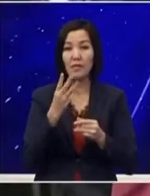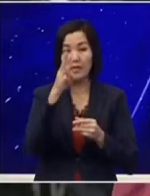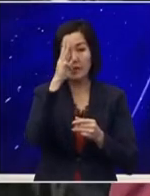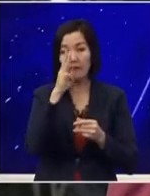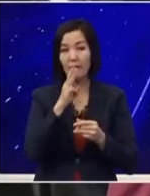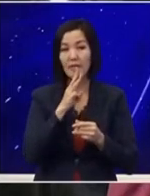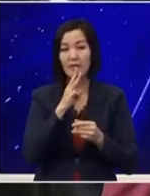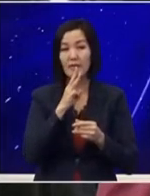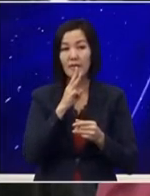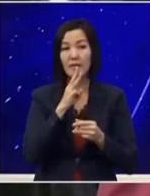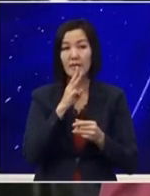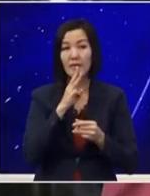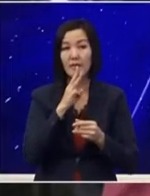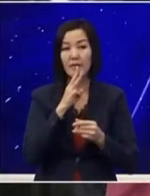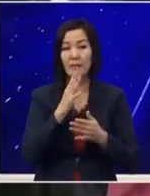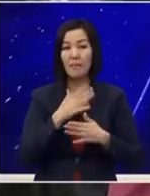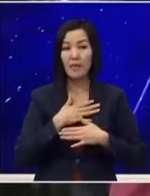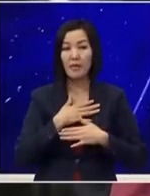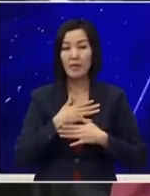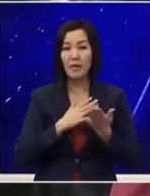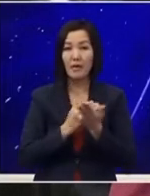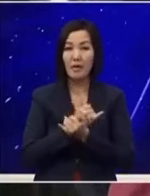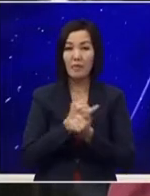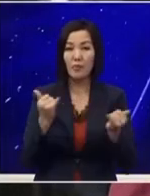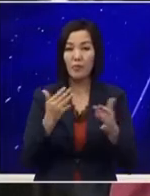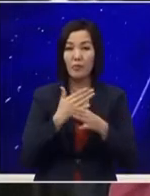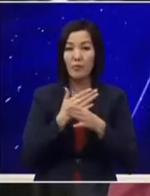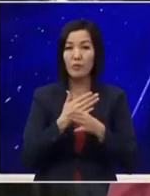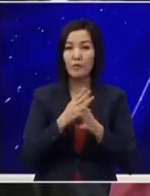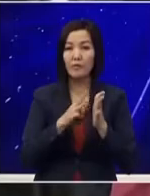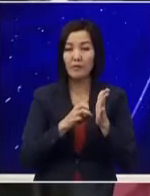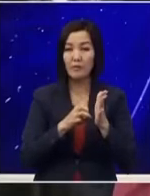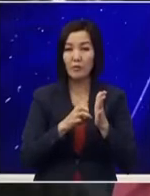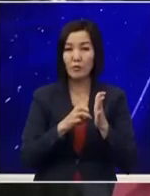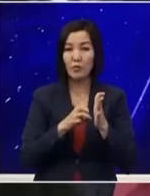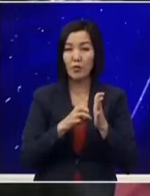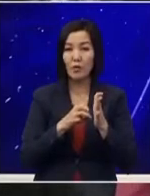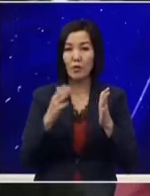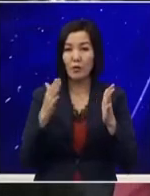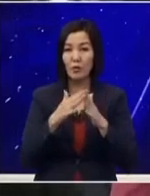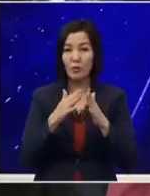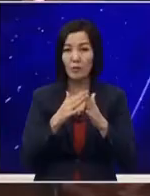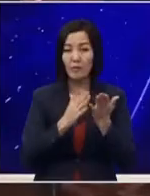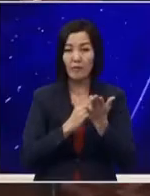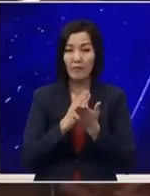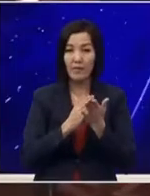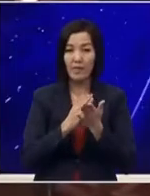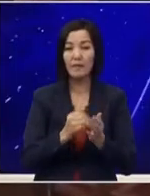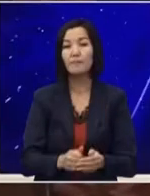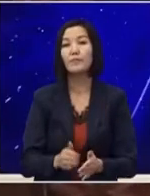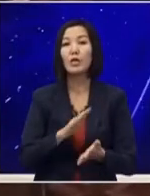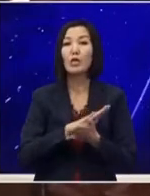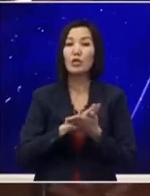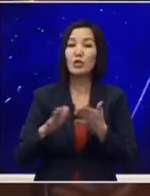есть до третьего квартала, мы уже по области оказали помощь более 800 пожилым людям и ветеранам. Чистый дом